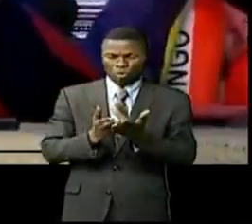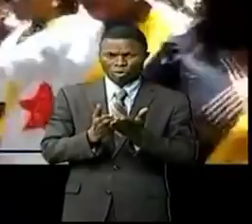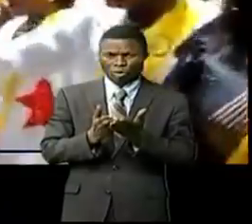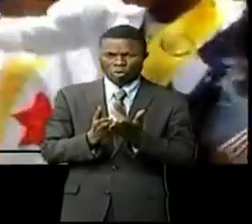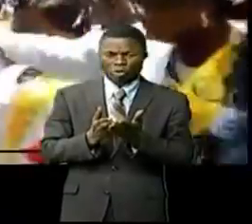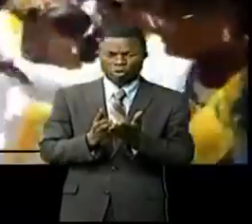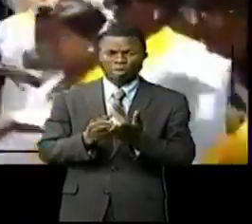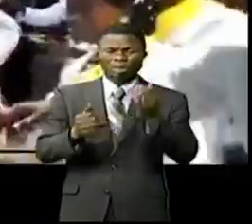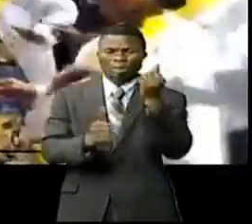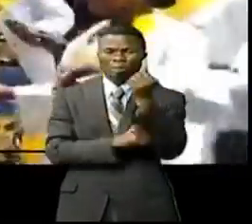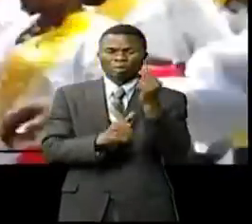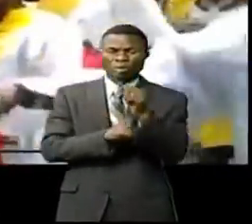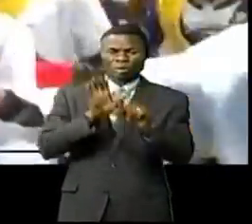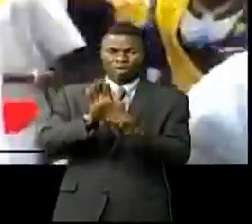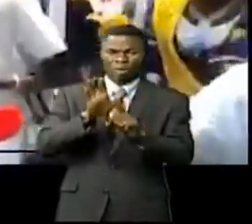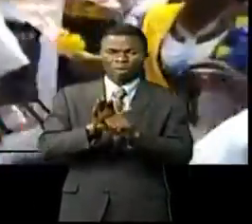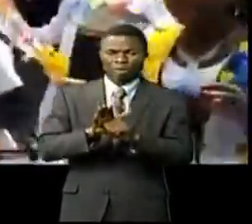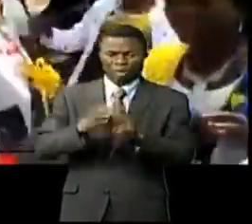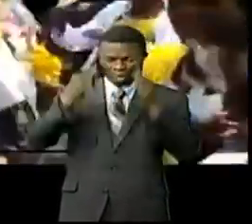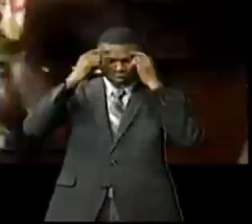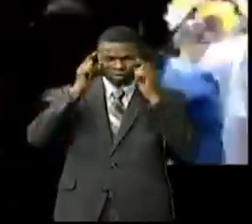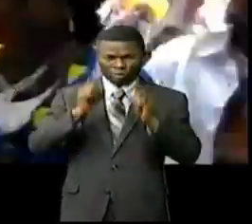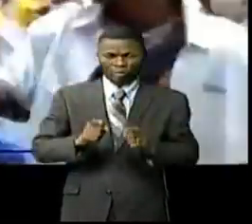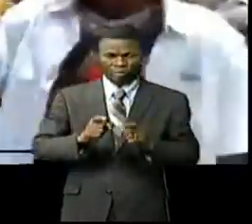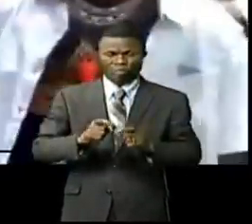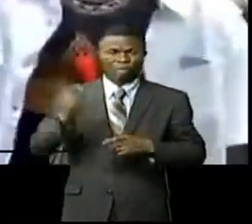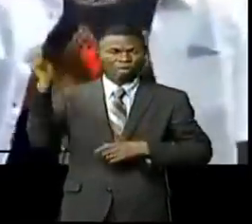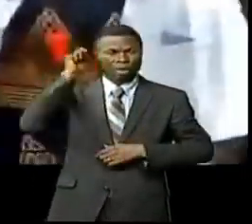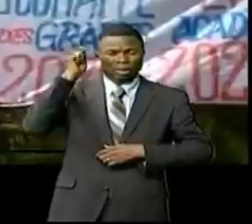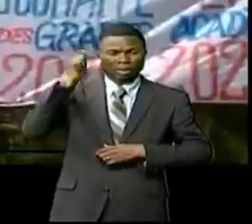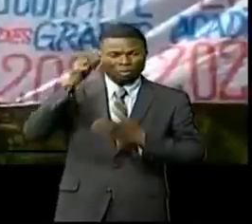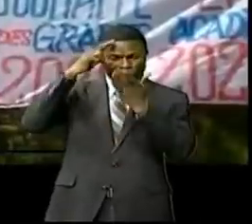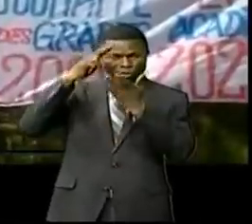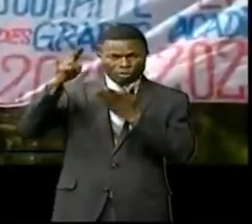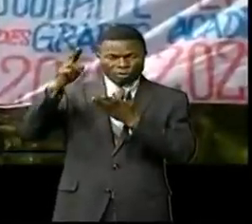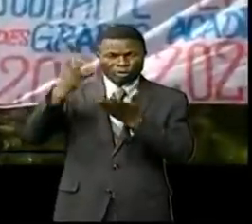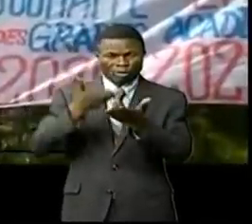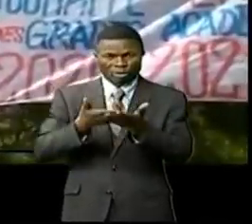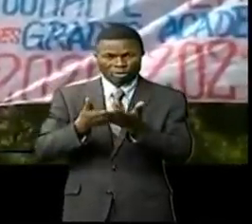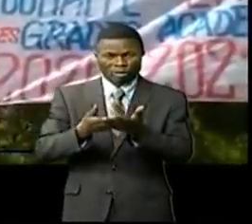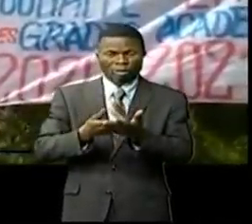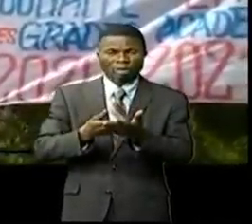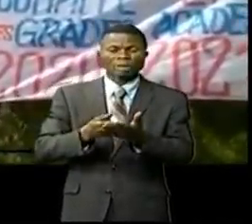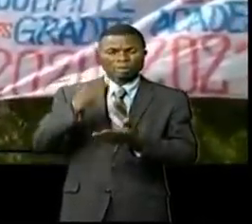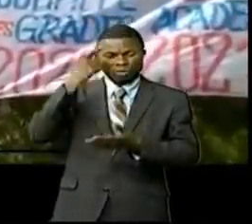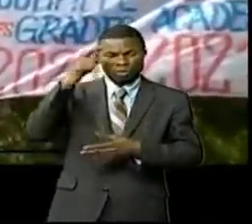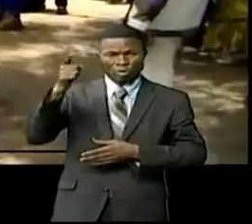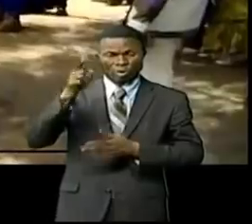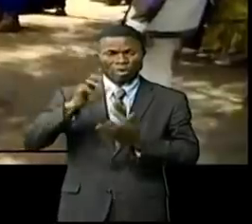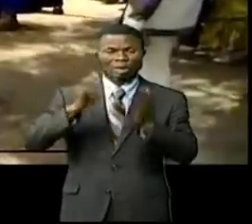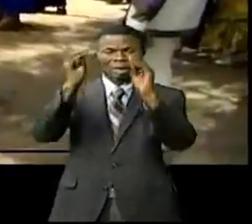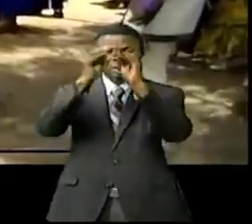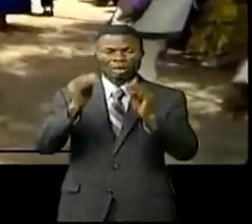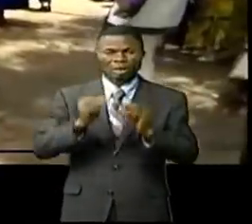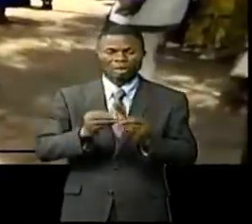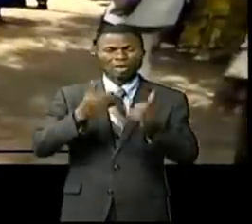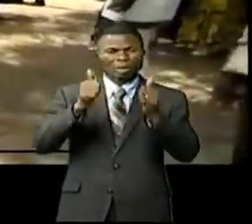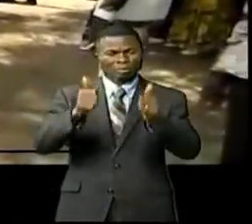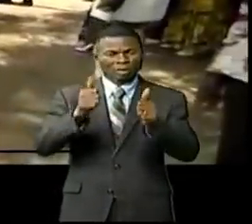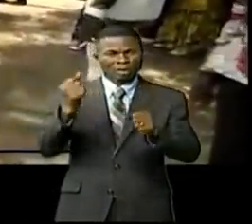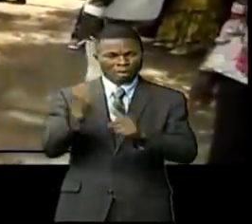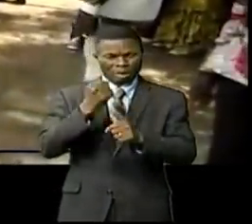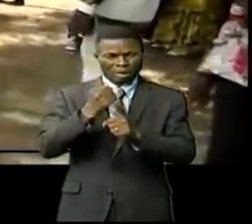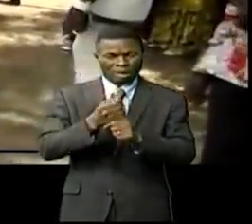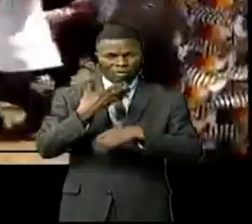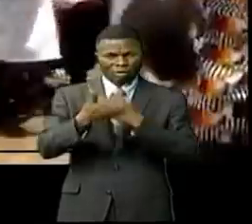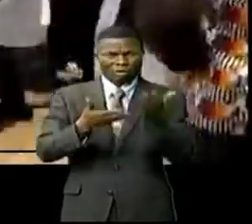su ébranler la détermination des corps académiques et scientifiques. Pour ce dernier, le bilan a été plus que positif.